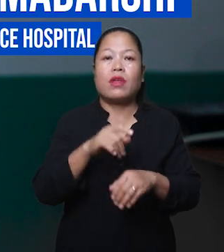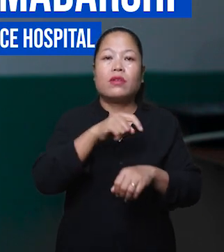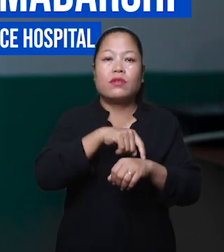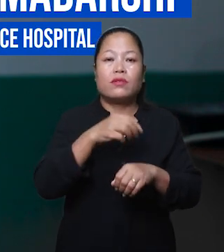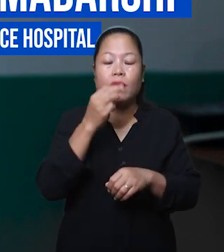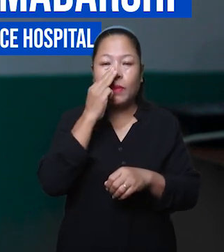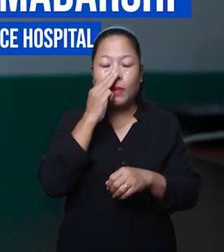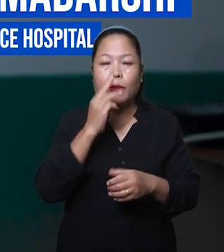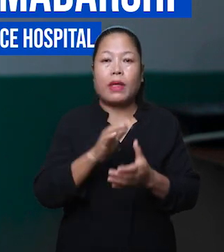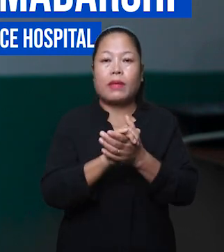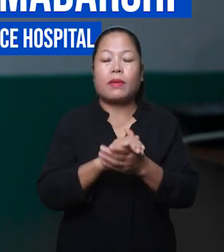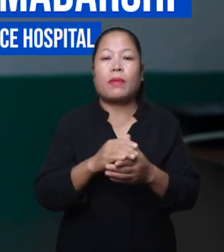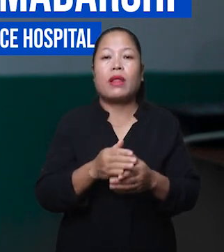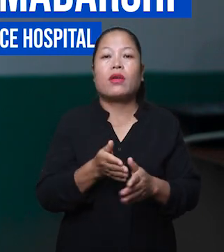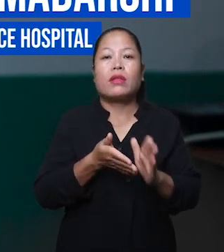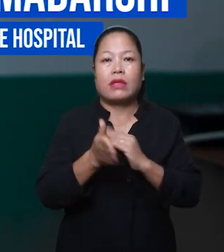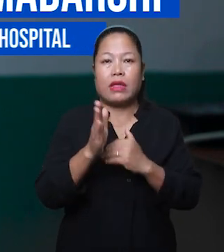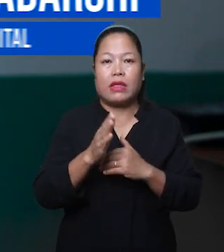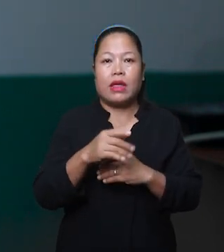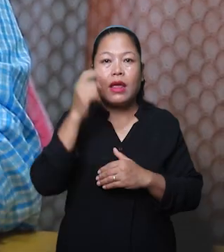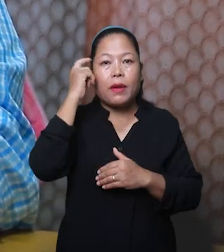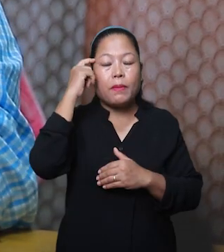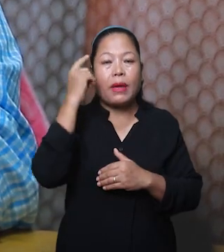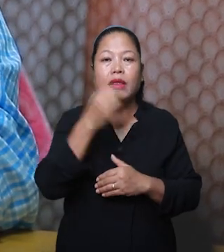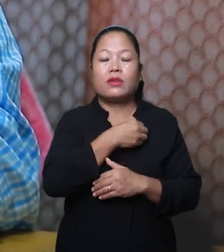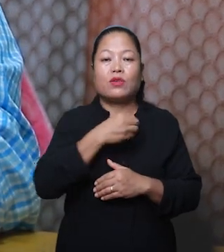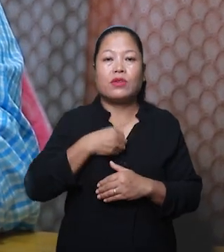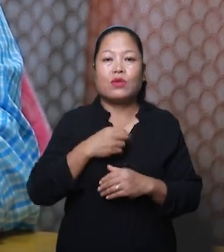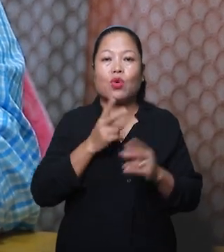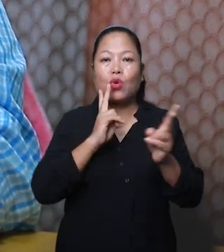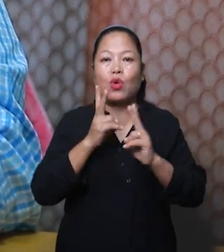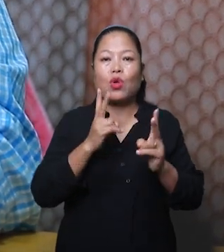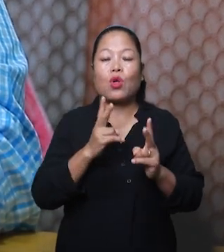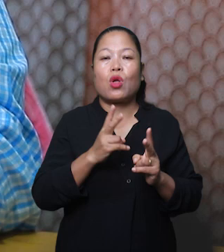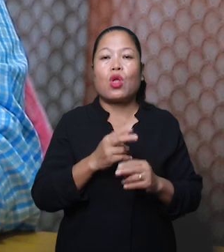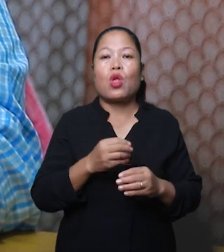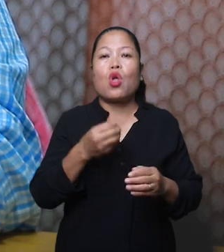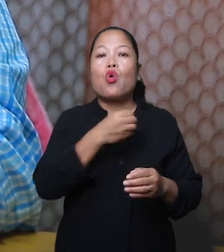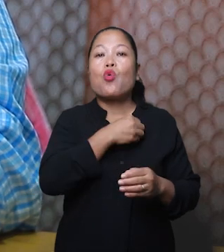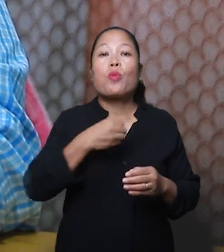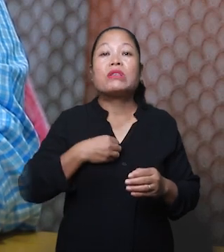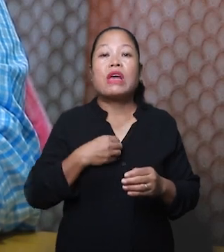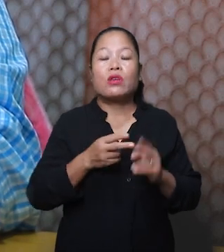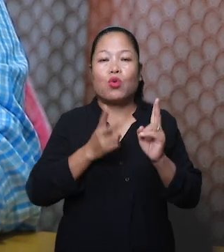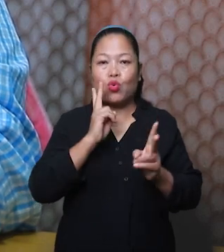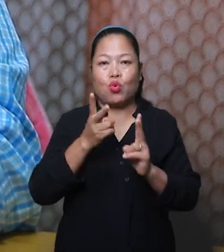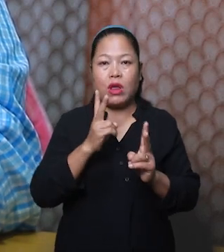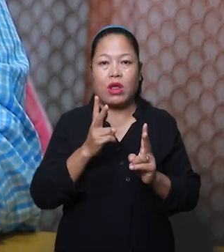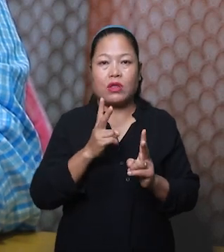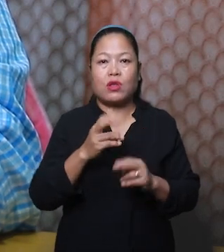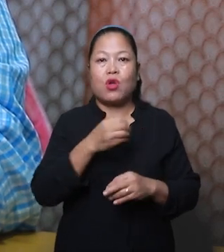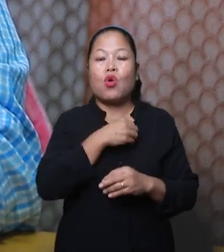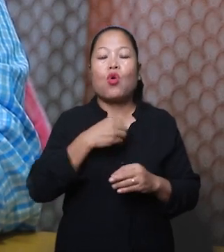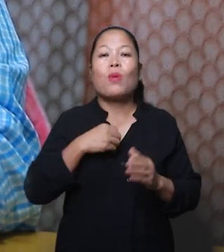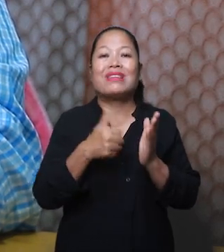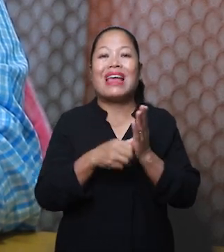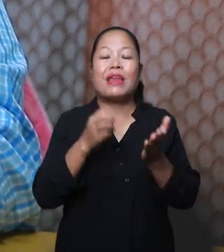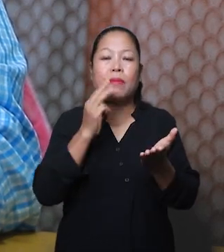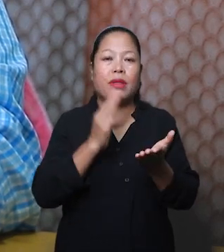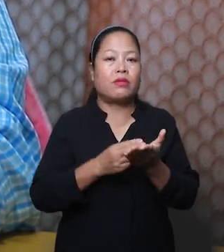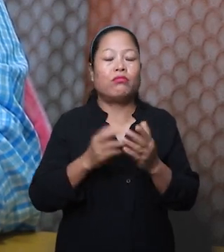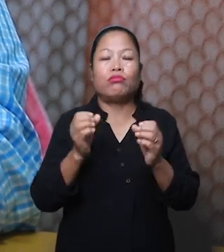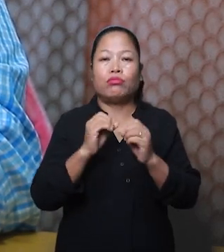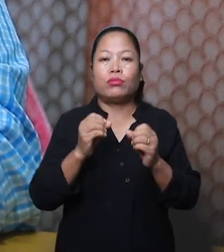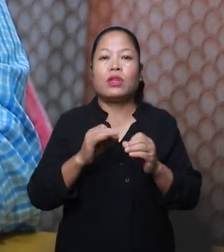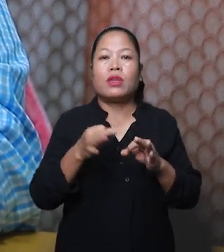हामीले बेलैमा हात उमालेर गरेर जानुपर्छ जस्तो लाग्छ मानसिक स्वास्थ्य कुरा गर्दा जुन उपचारको कुरा गर्छौँ तर उपचारले